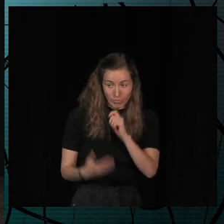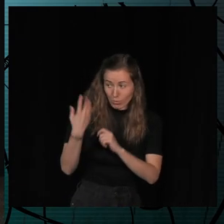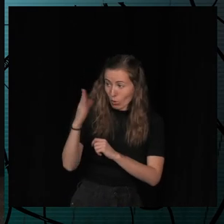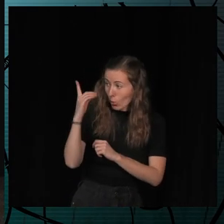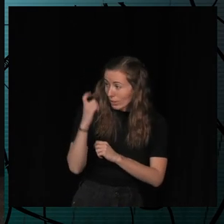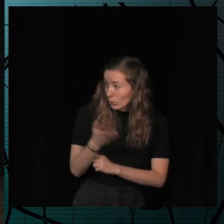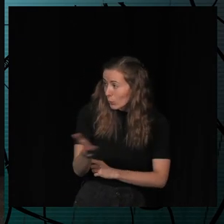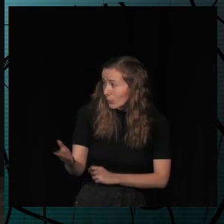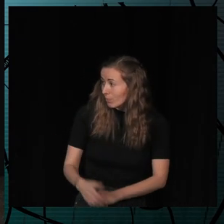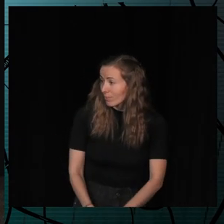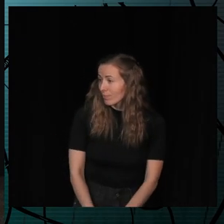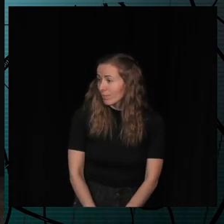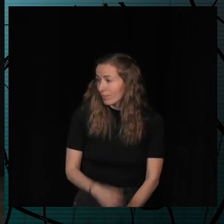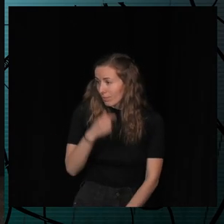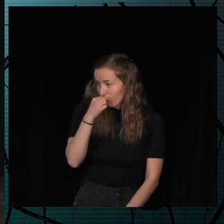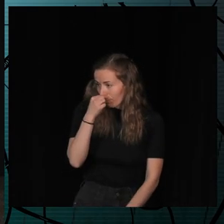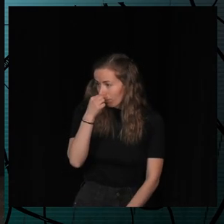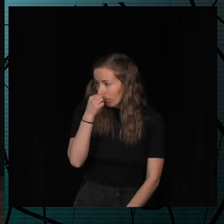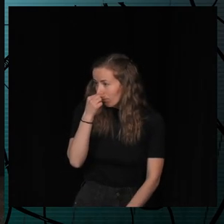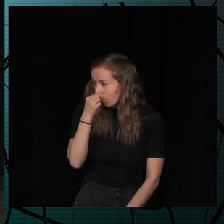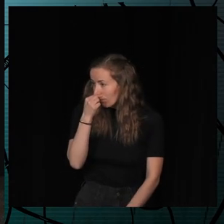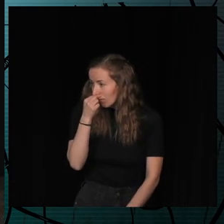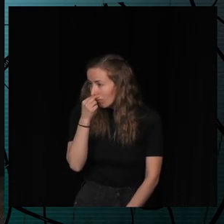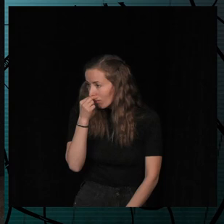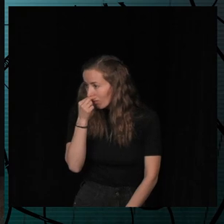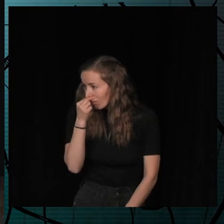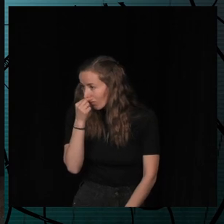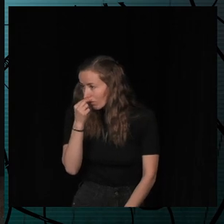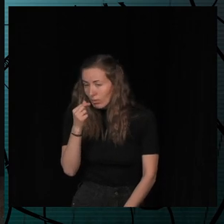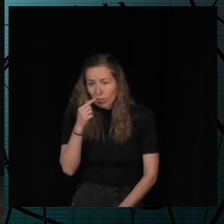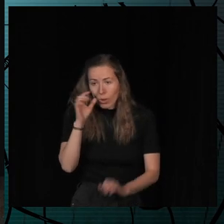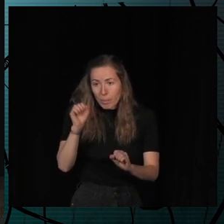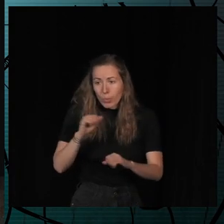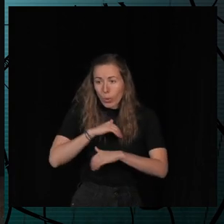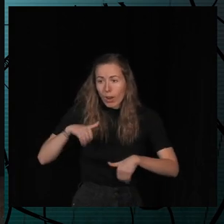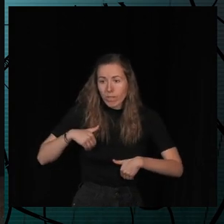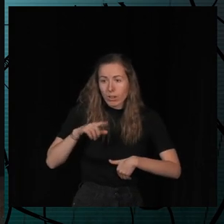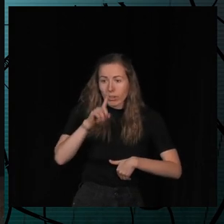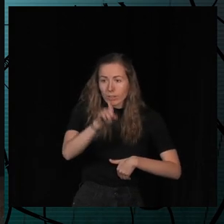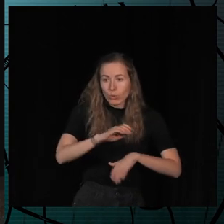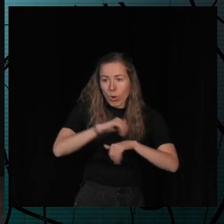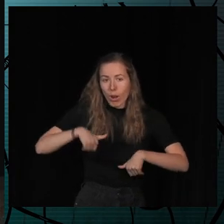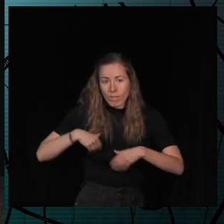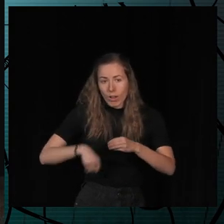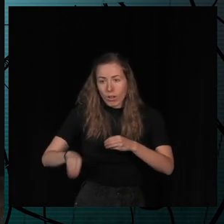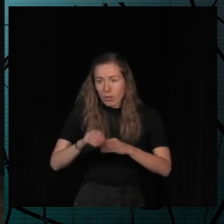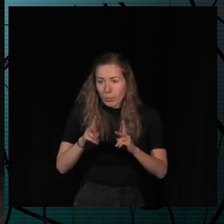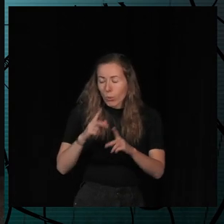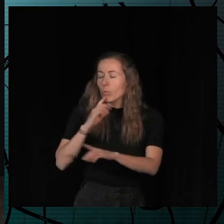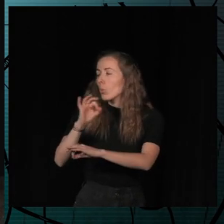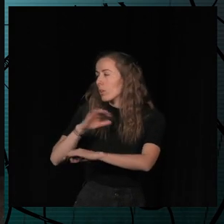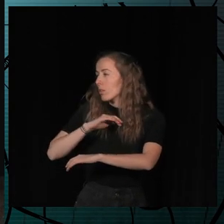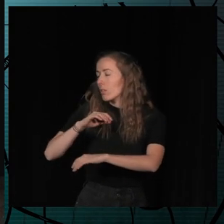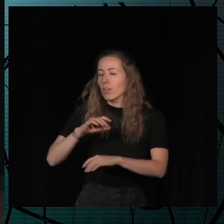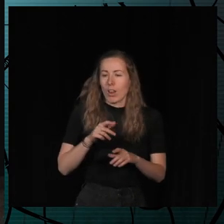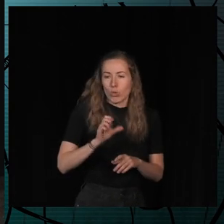question s'il y a pas d'autres on aura des questions oui oui on on fera d'autres questions